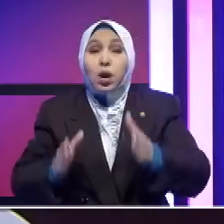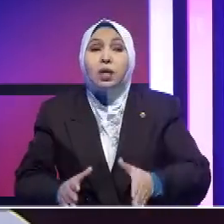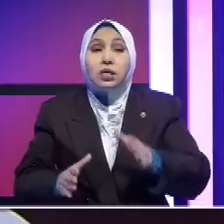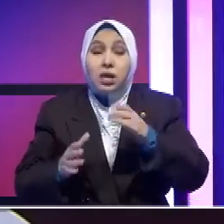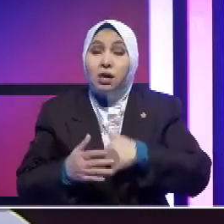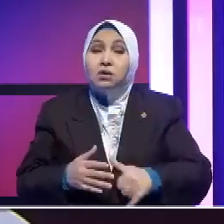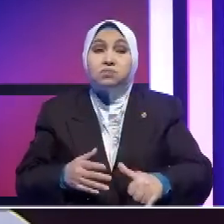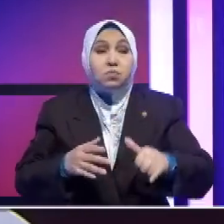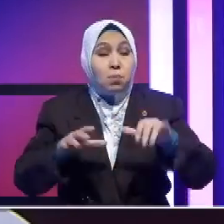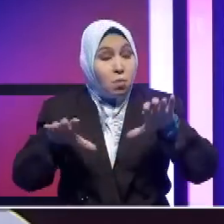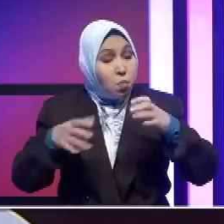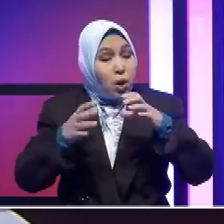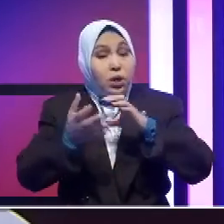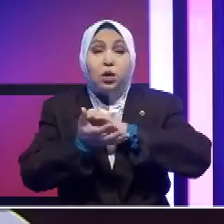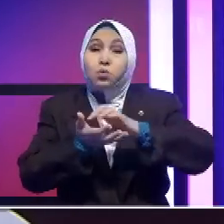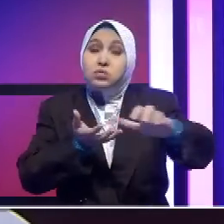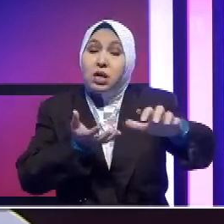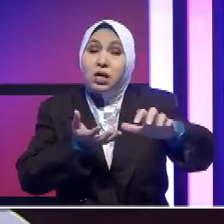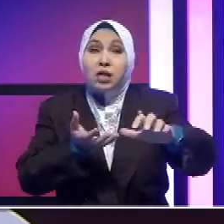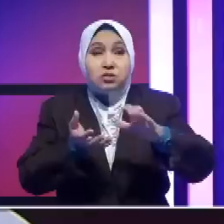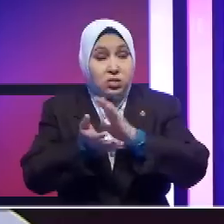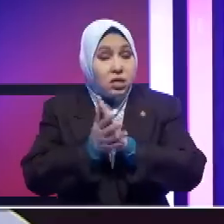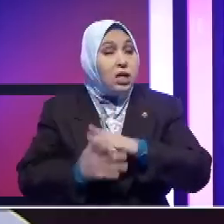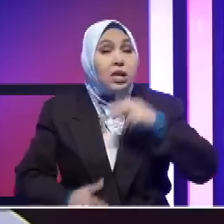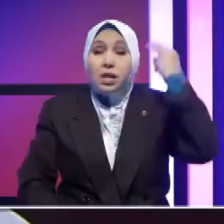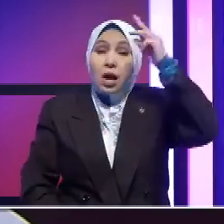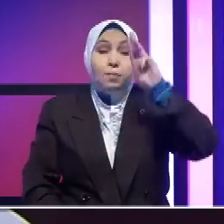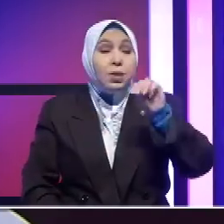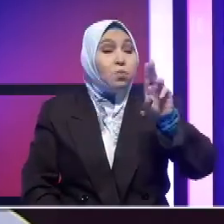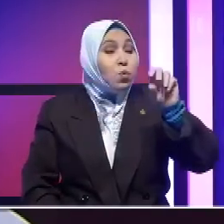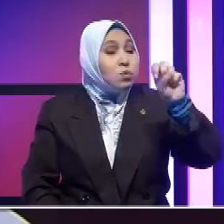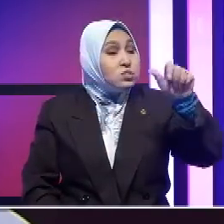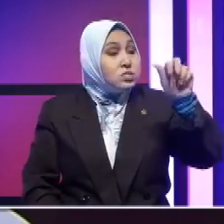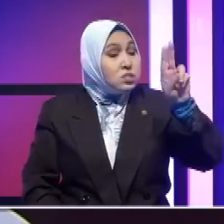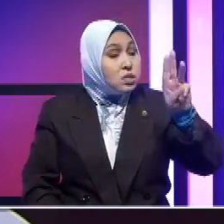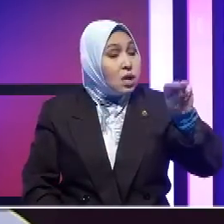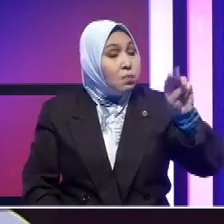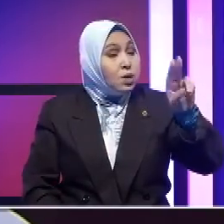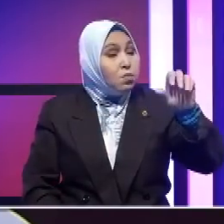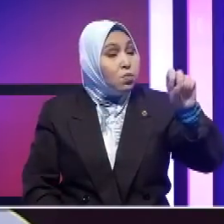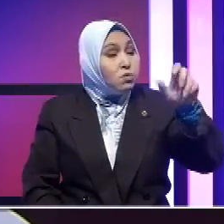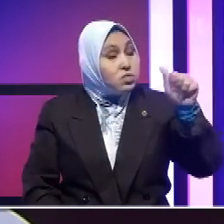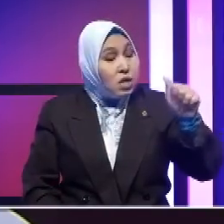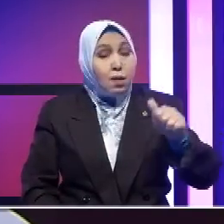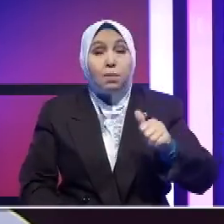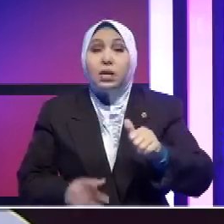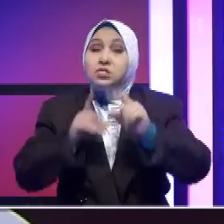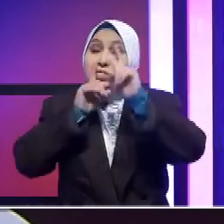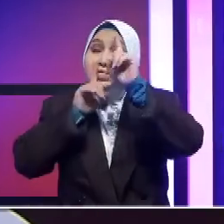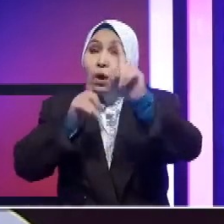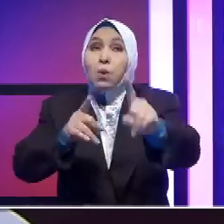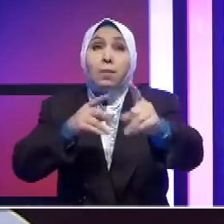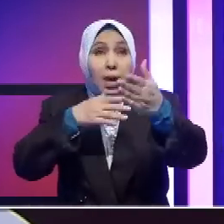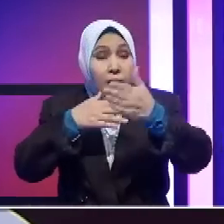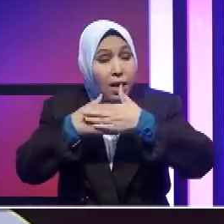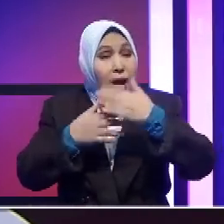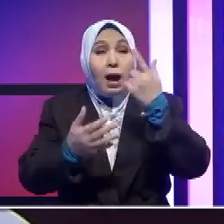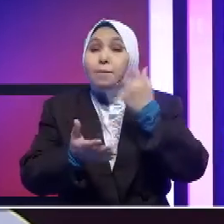yang sedang membuat kerosakan. Maka Nabi Musa menyatakan, ya, Nabi Musa membalas balik kepada apa